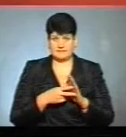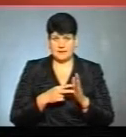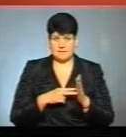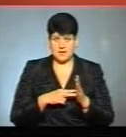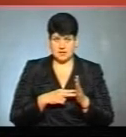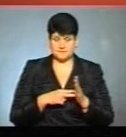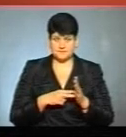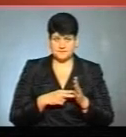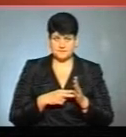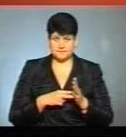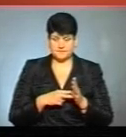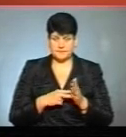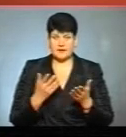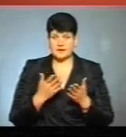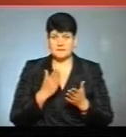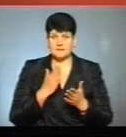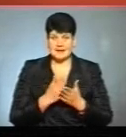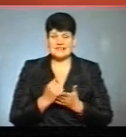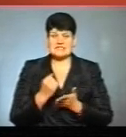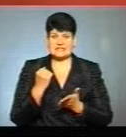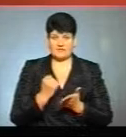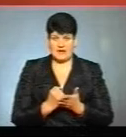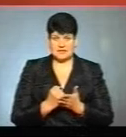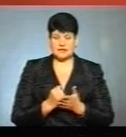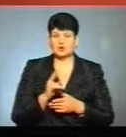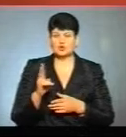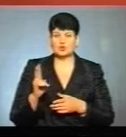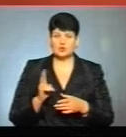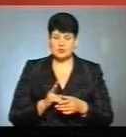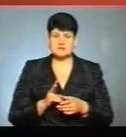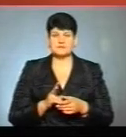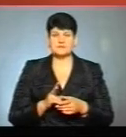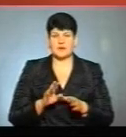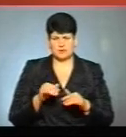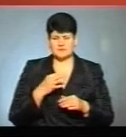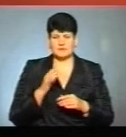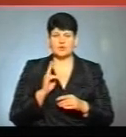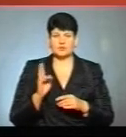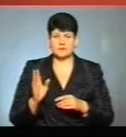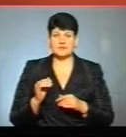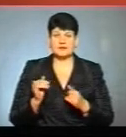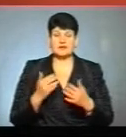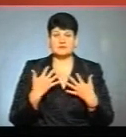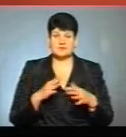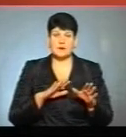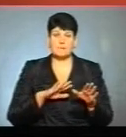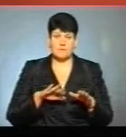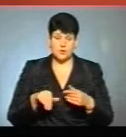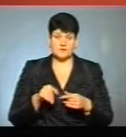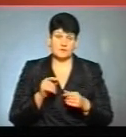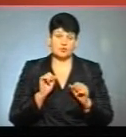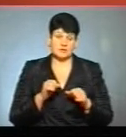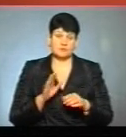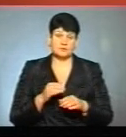який має затвердити хтось, потім проговоримо хто, і вже потім він, можливо, буде